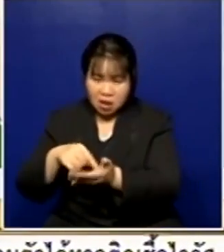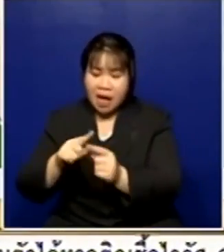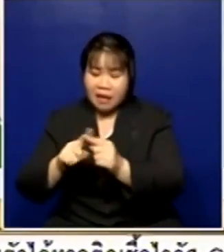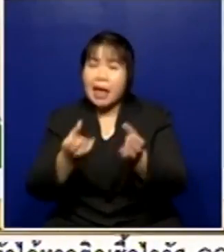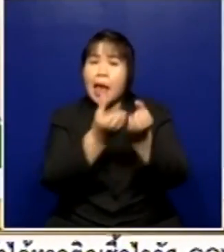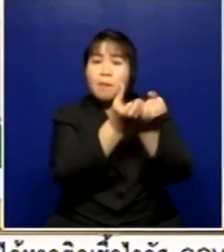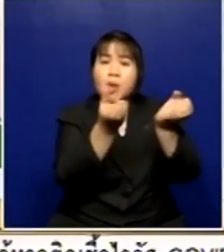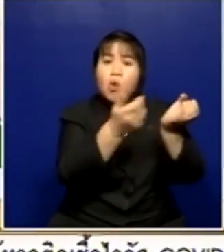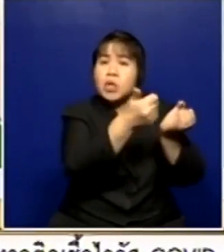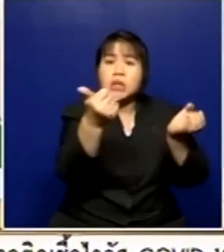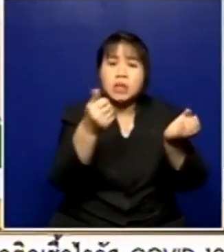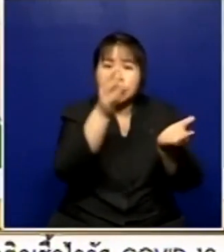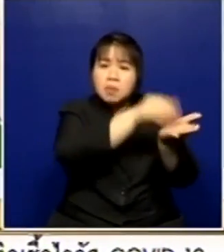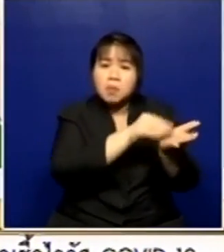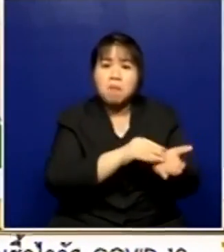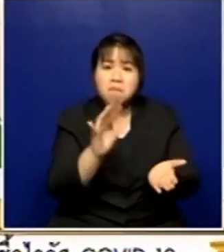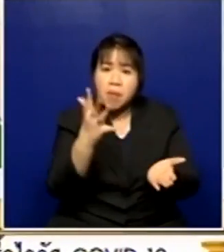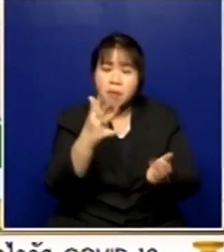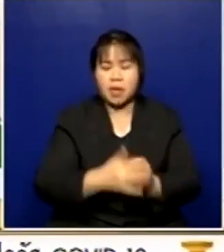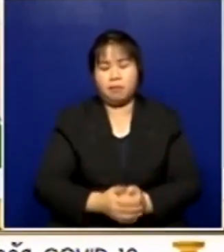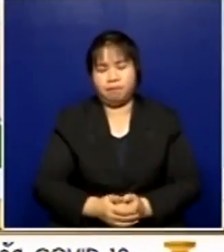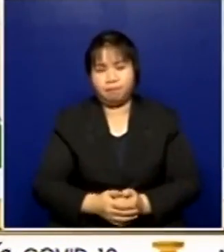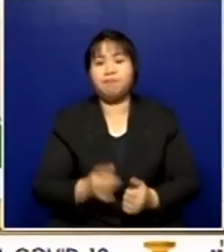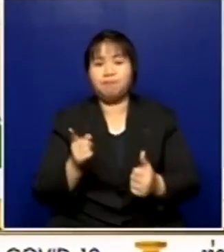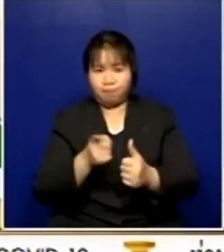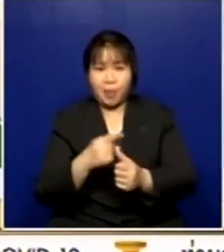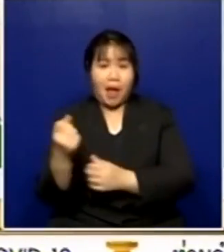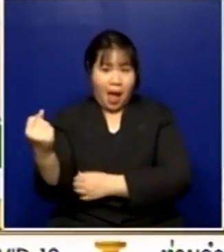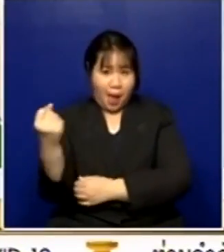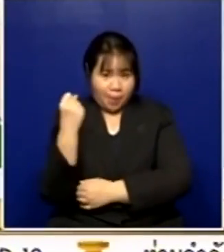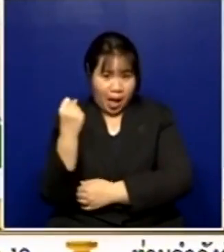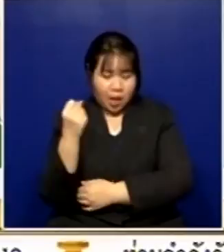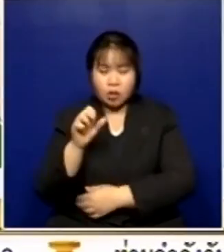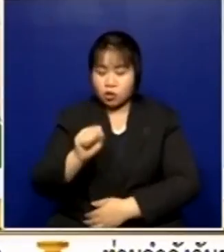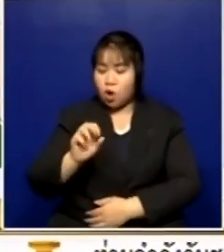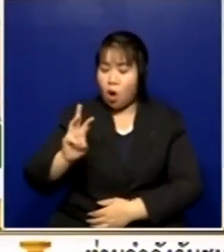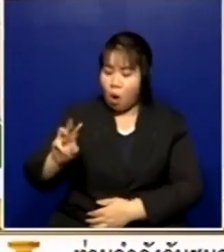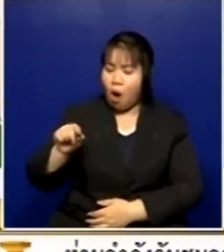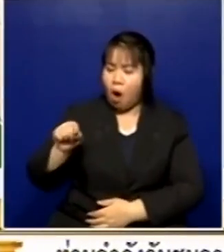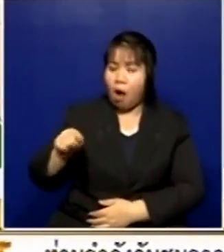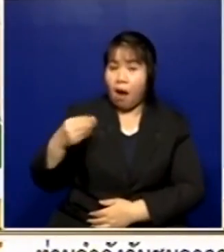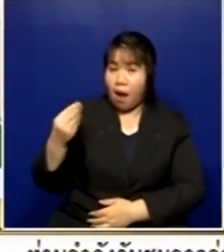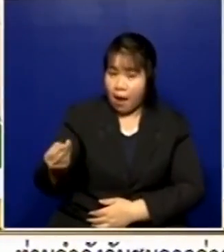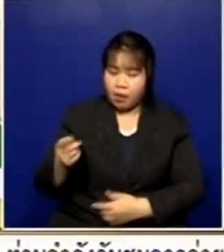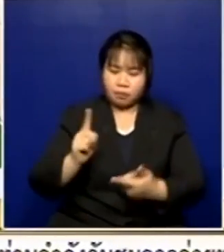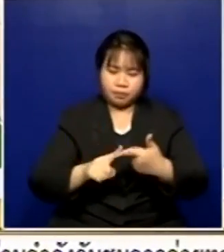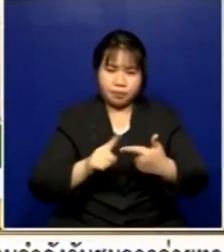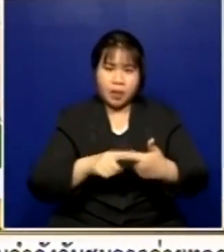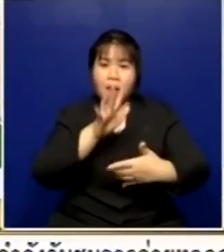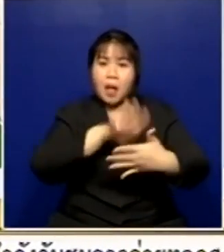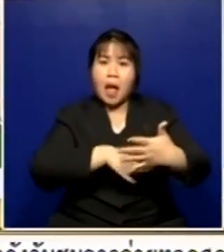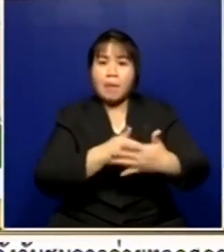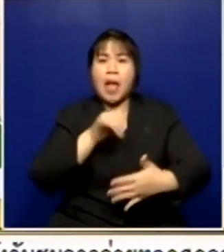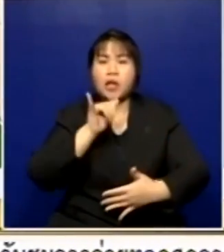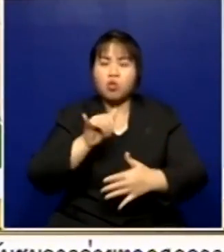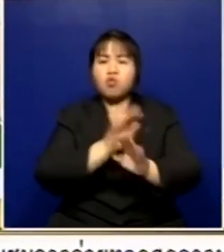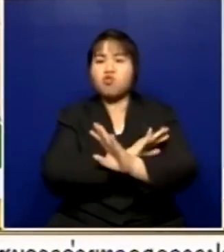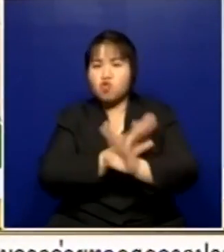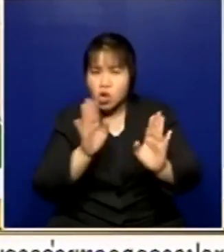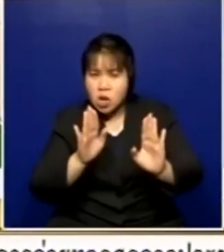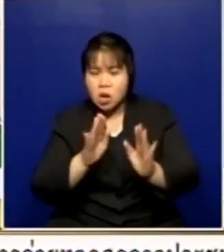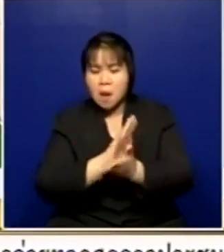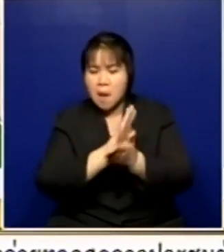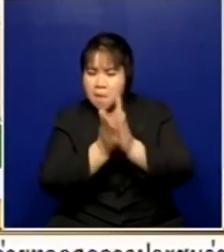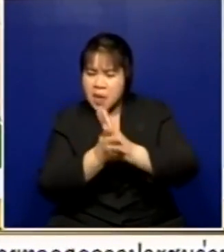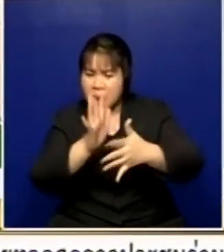อื่นไม่ว่าจะเป็นเรื่องอำนาจและที่มาของสมาชิกวุฒิสภาการยกเลิกแผนยุทธศาสตร์ชาติและแผนปฏิรูป